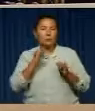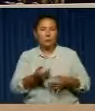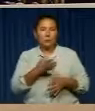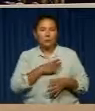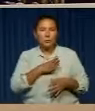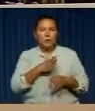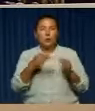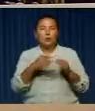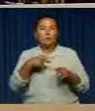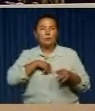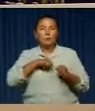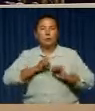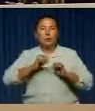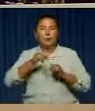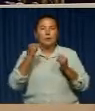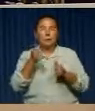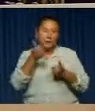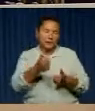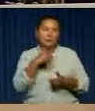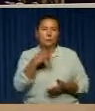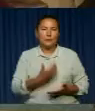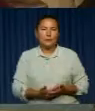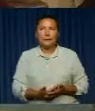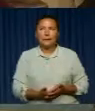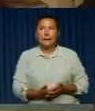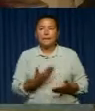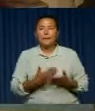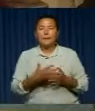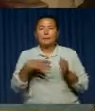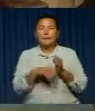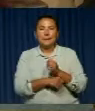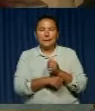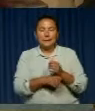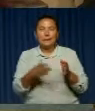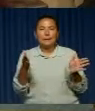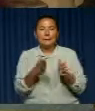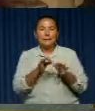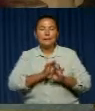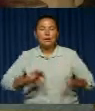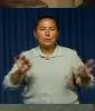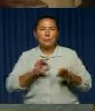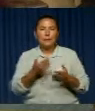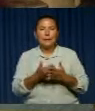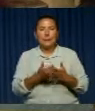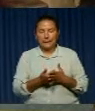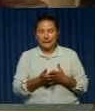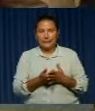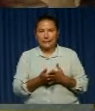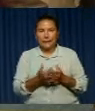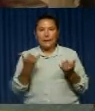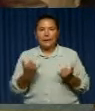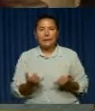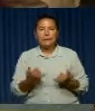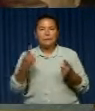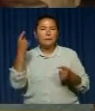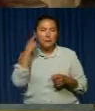біздің иммунитетіміз өте жақсы болады. Рахмет. Енді соңғы сауал, қысқа нұсқа жауап бере кетсеңіз, мынау енді қазір естіп